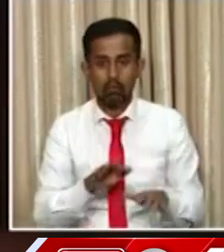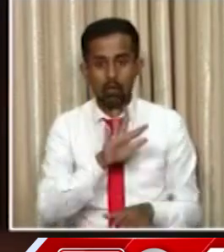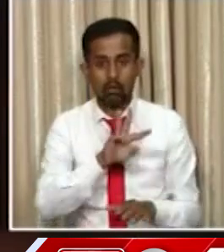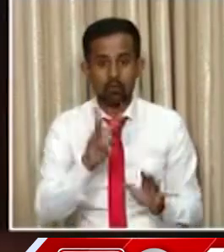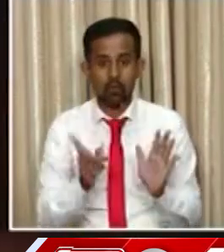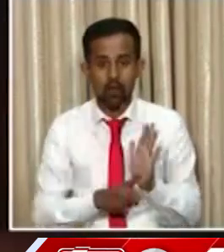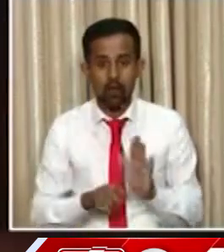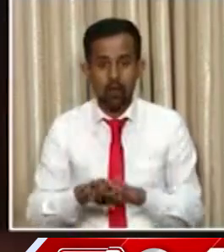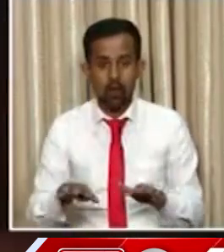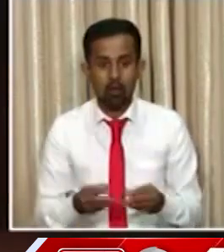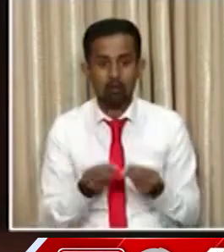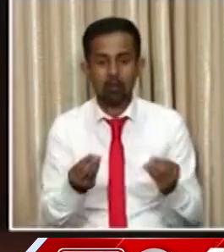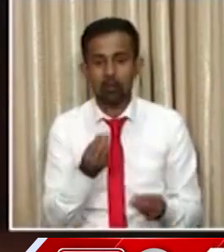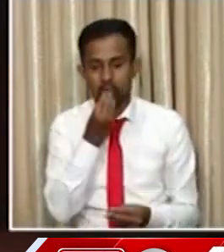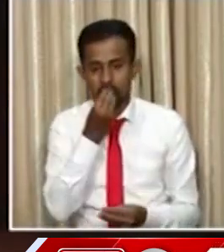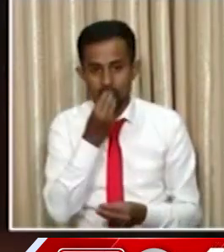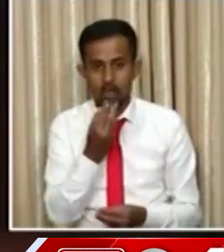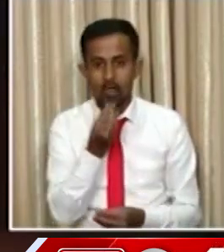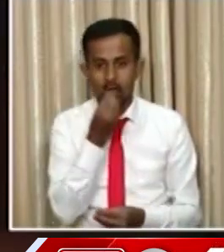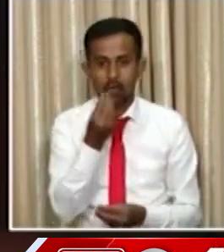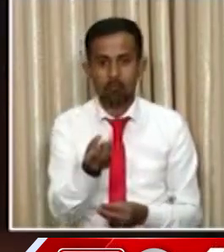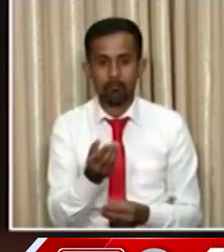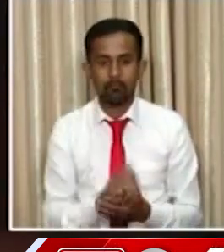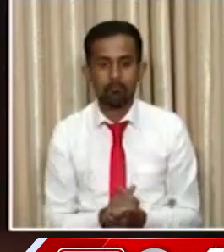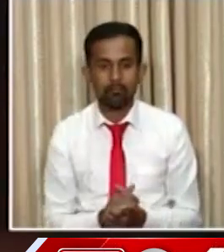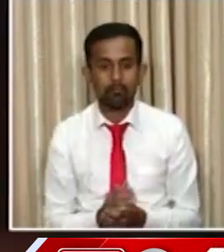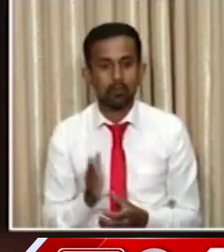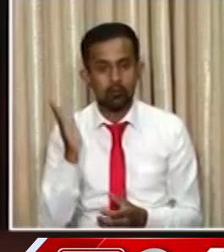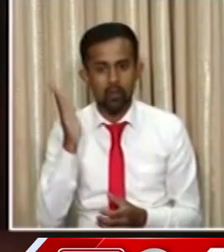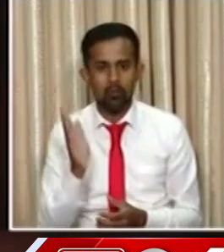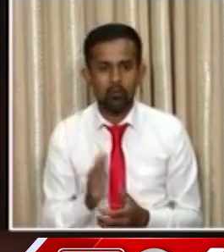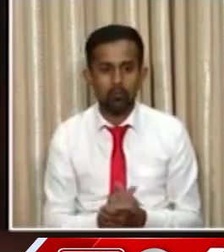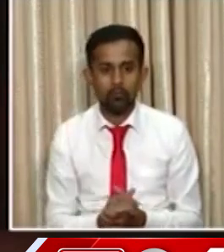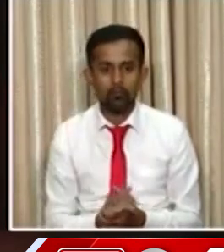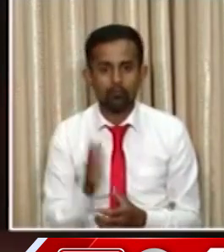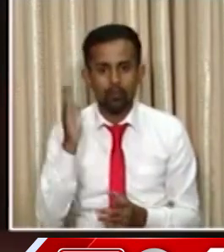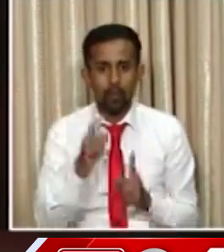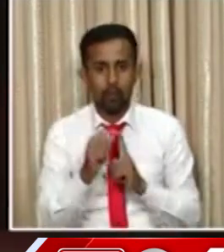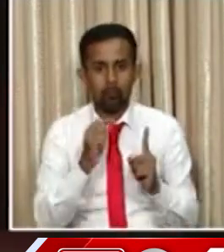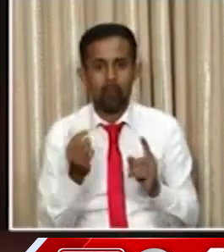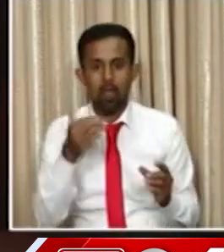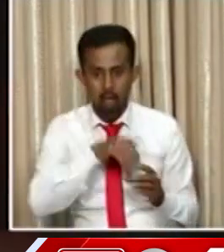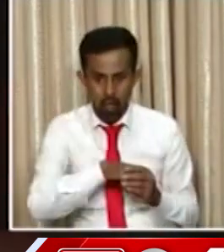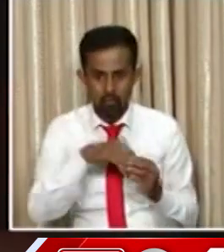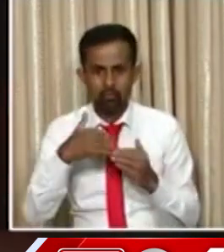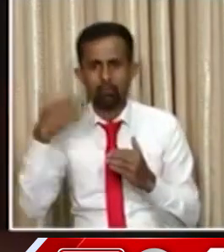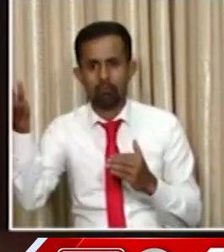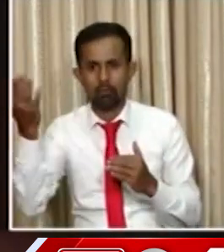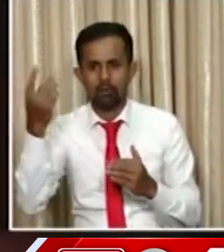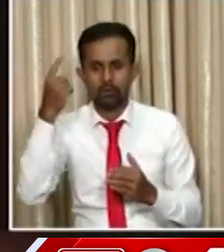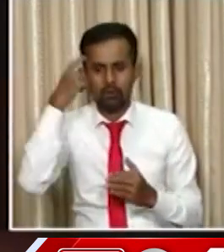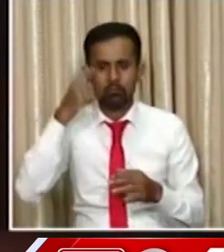43 ලක්ෂයකට ලබා දුන්නු දිවාහර ගැන මෙයා මොන මොන පාර්ලිමේන්තුවේ ඇතුළේද පිටත ඉඳගෙන මන් දන්නේ මේ